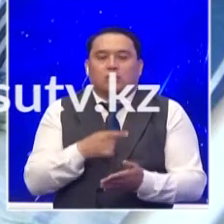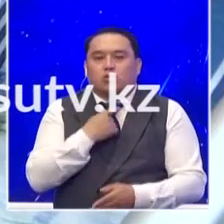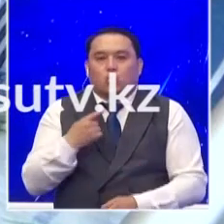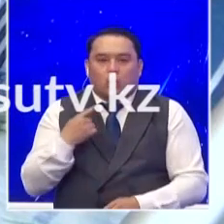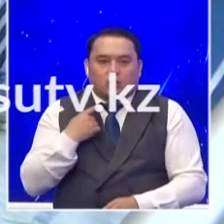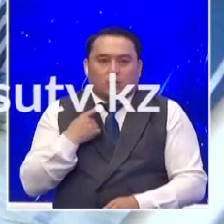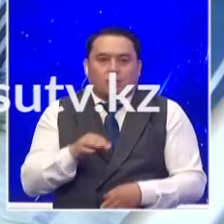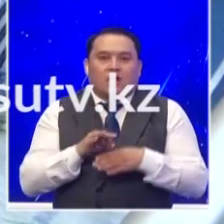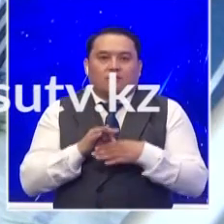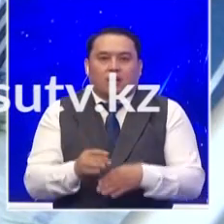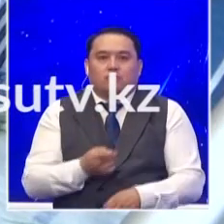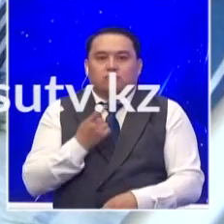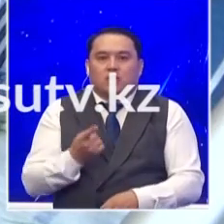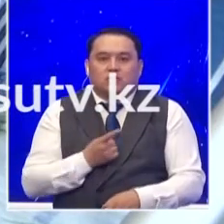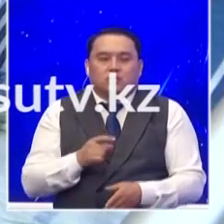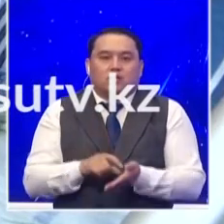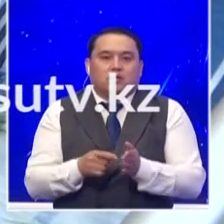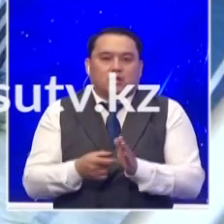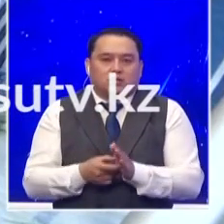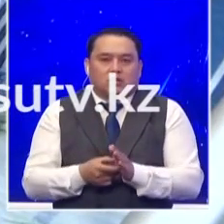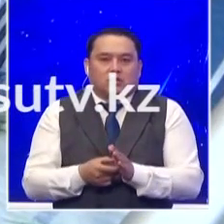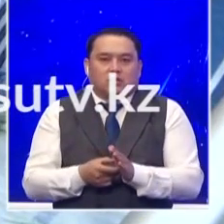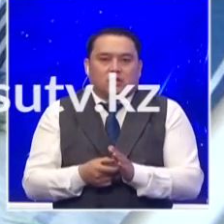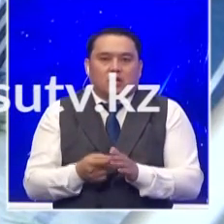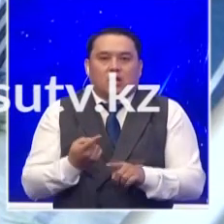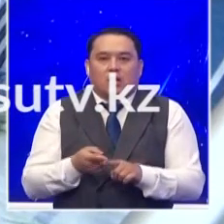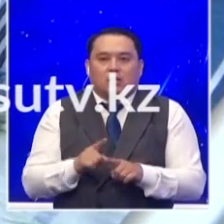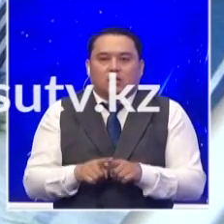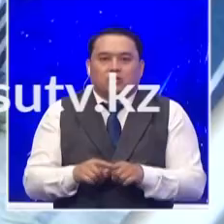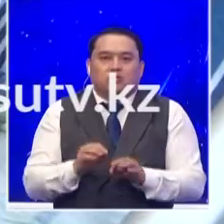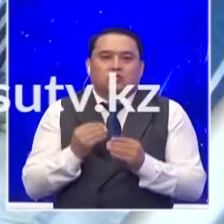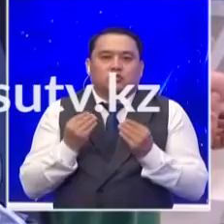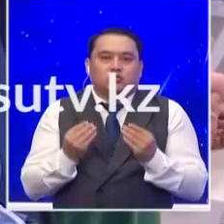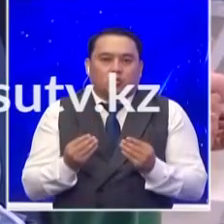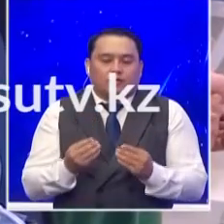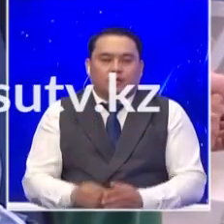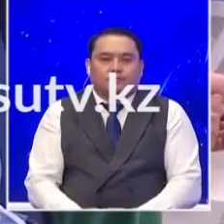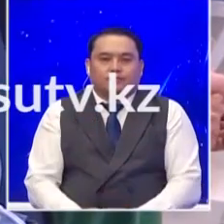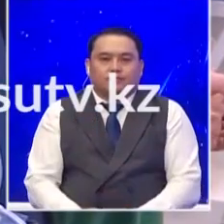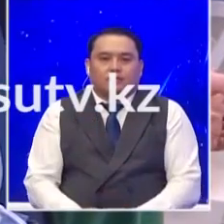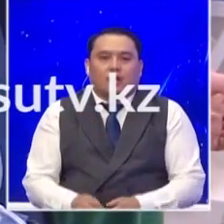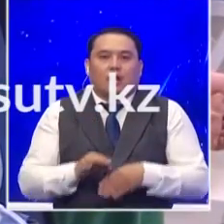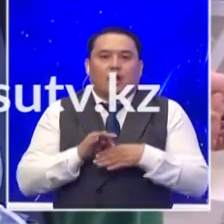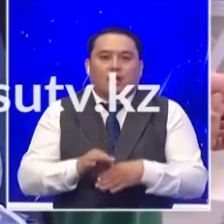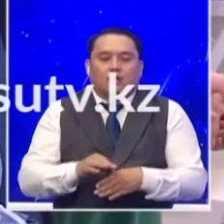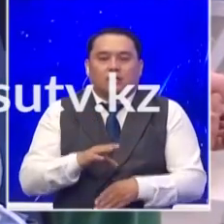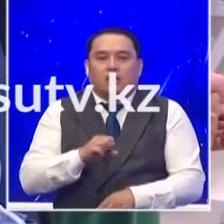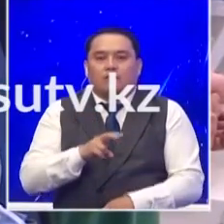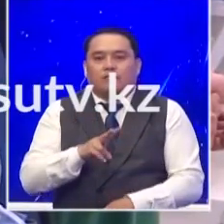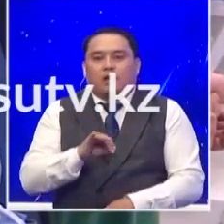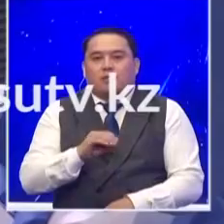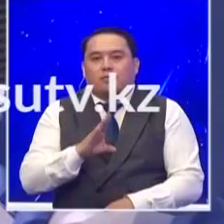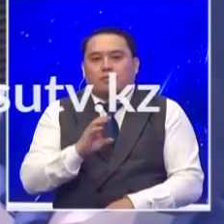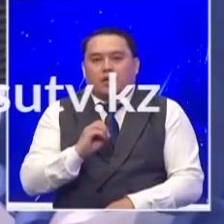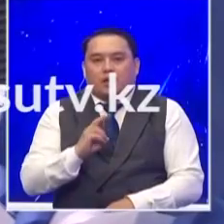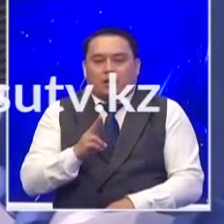для проведения мастер-класса. Это очень здорово. Операцию проводил Давранбек Арабжанов. По его